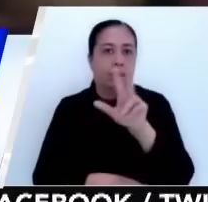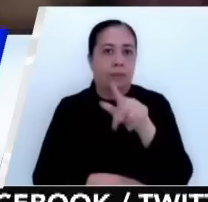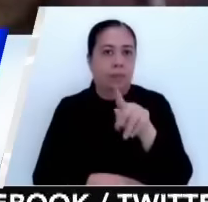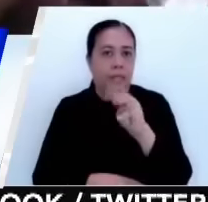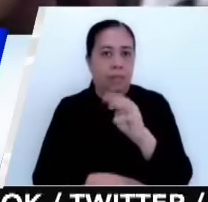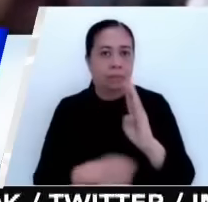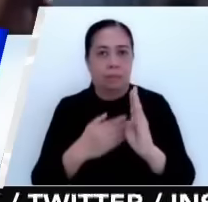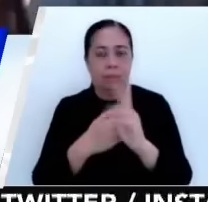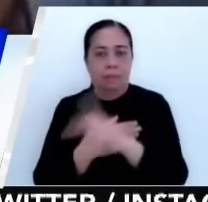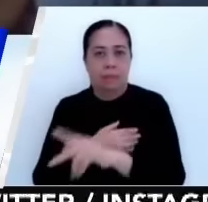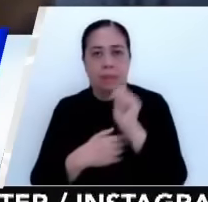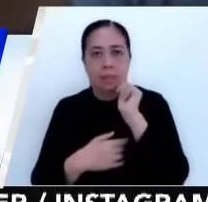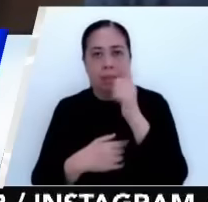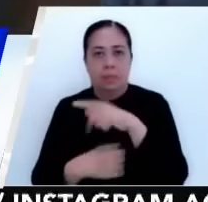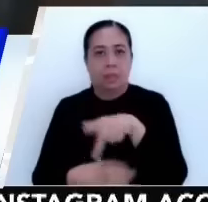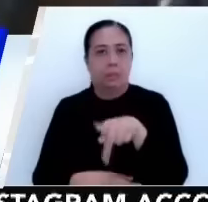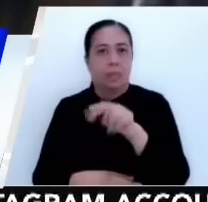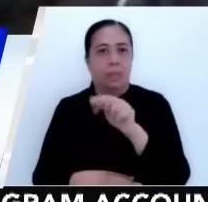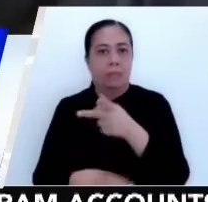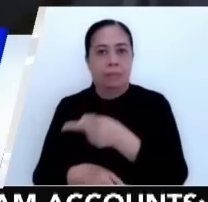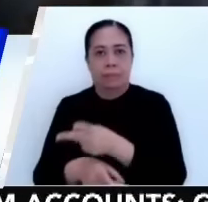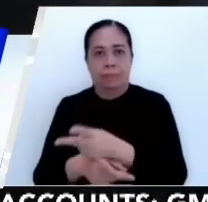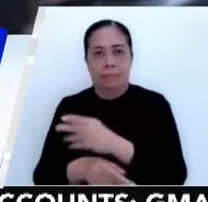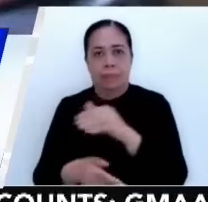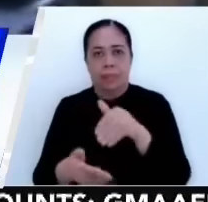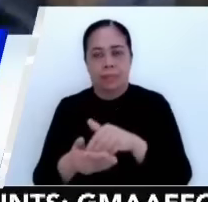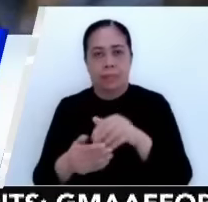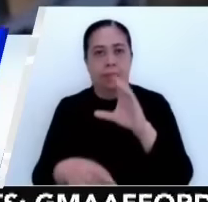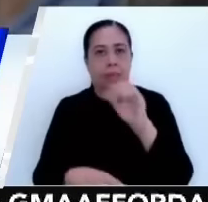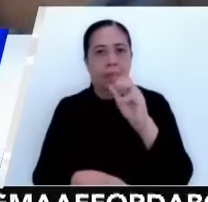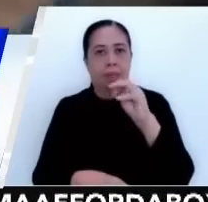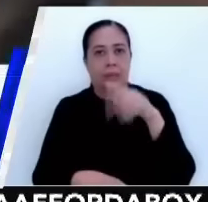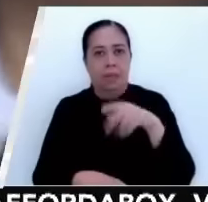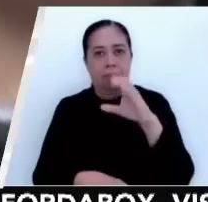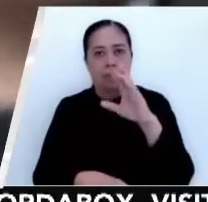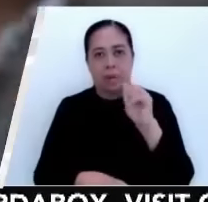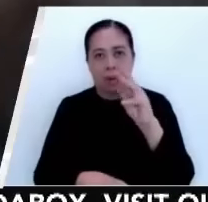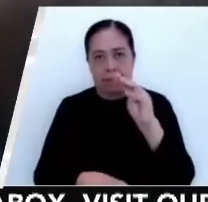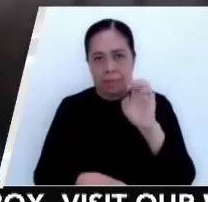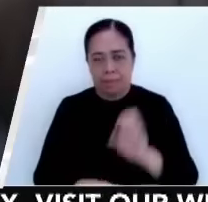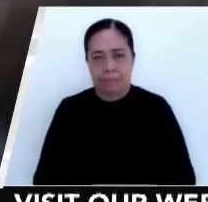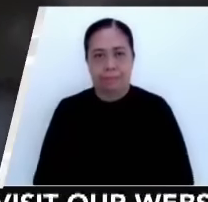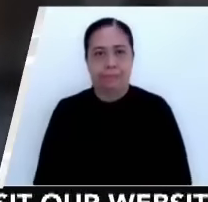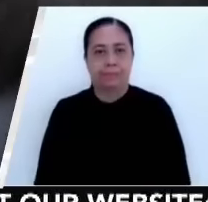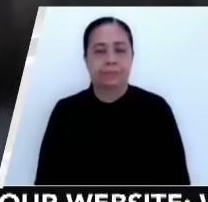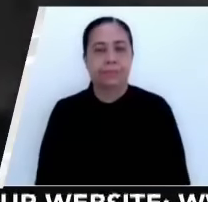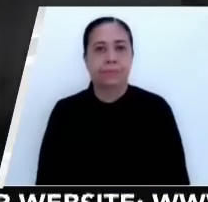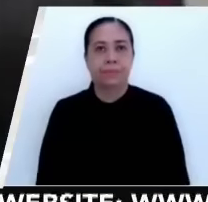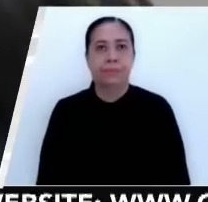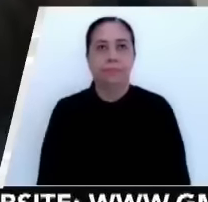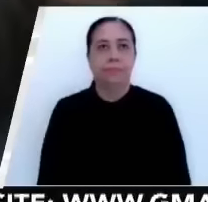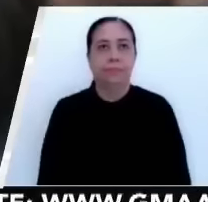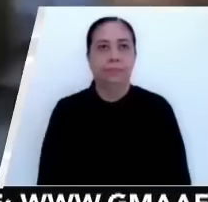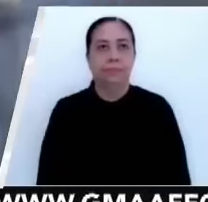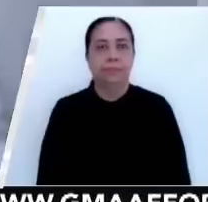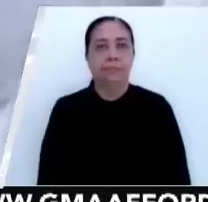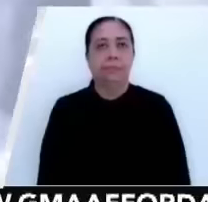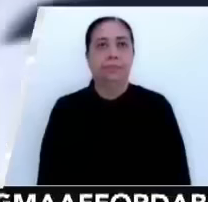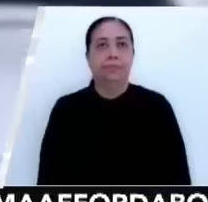Guo sa PNP Custodial Center sa Camp Crame. Para sa GMA Integrated News, Mark